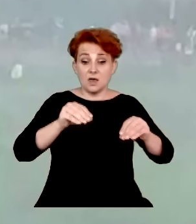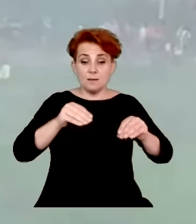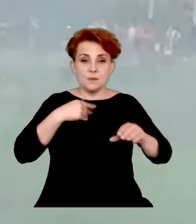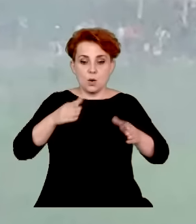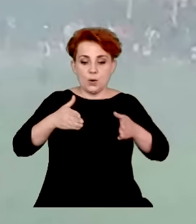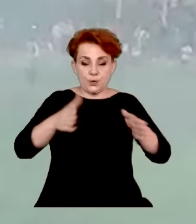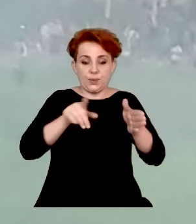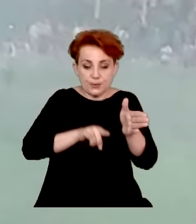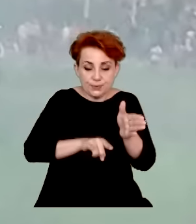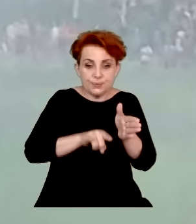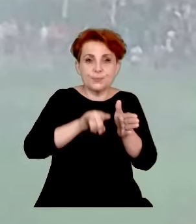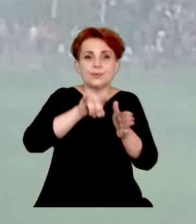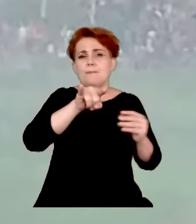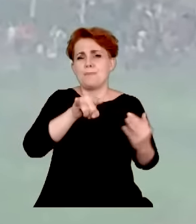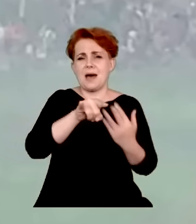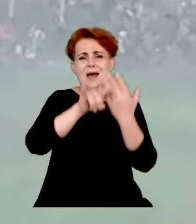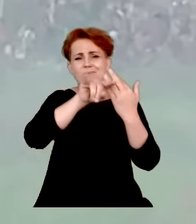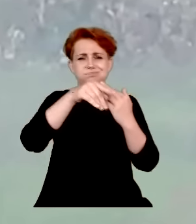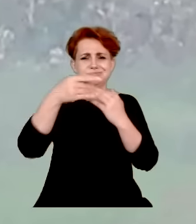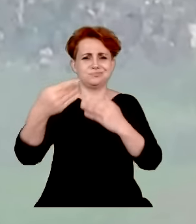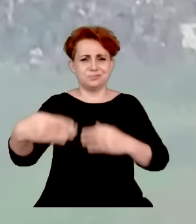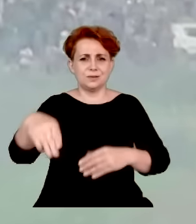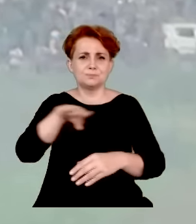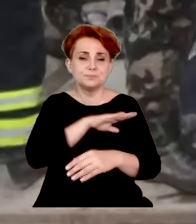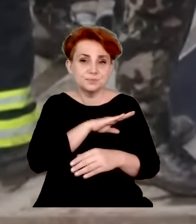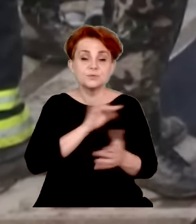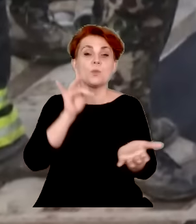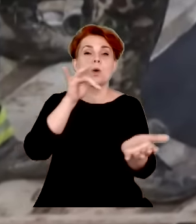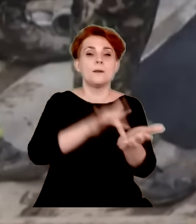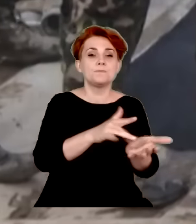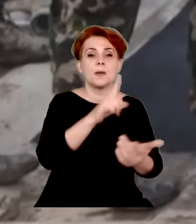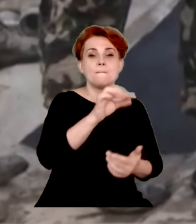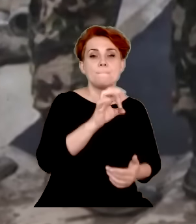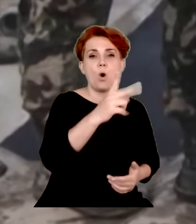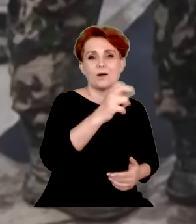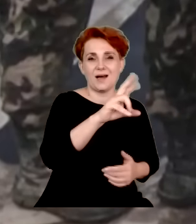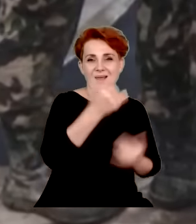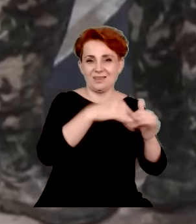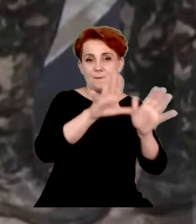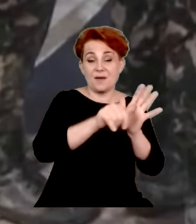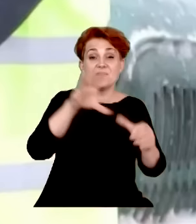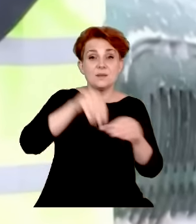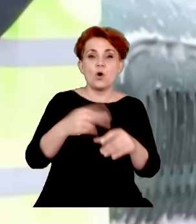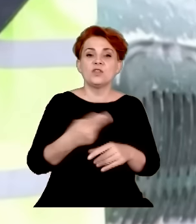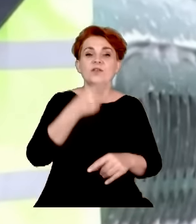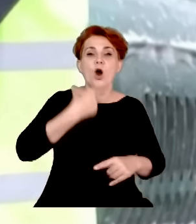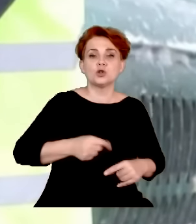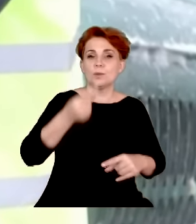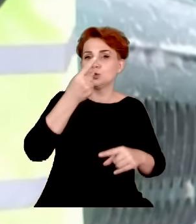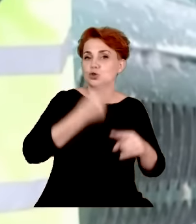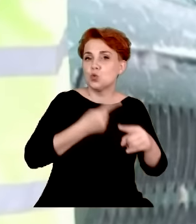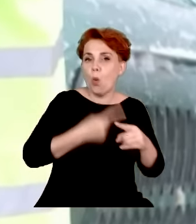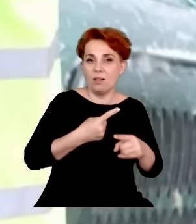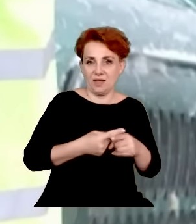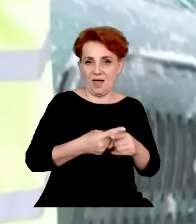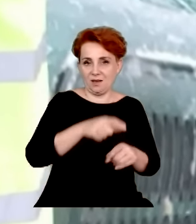stolicy Nepalu. Na podkładzie bombardiera, który miał odbyć rejs do miasta Pokhara, znajdowało się dwóch członków załogi i 17 techników. Nepal już od